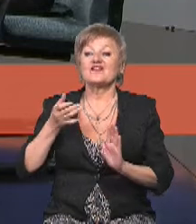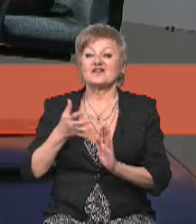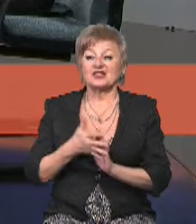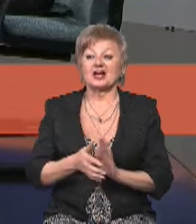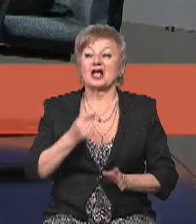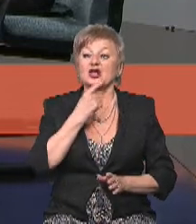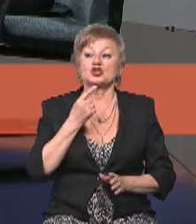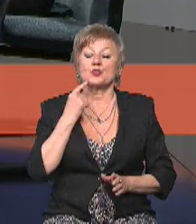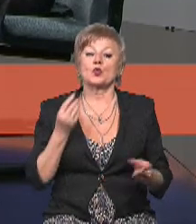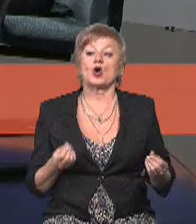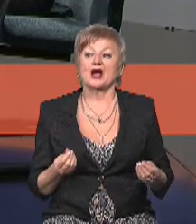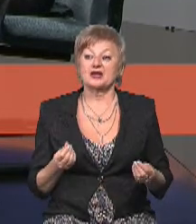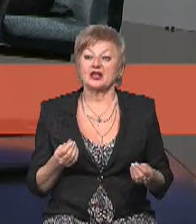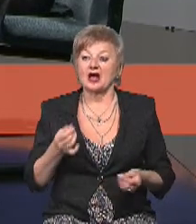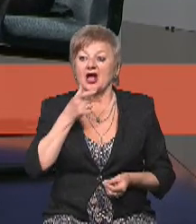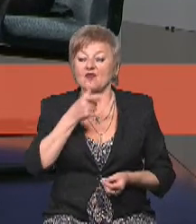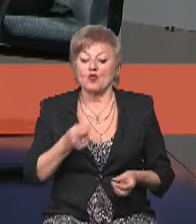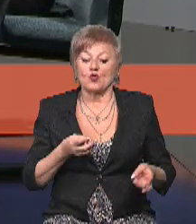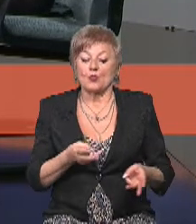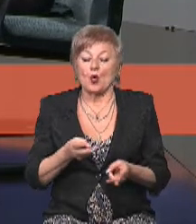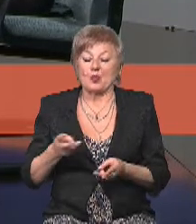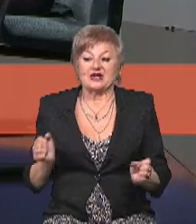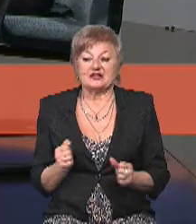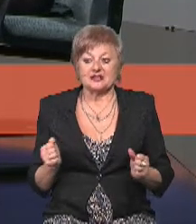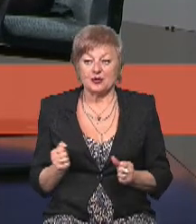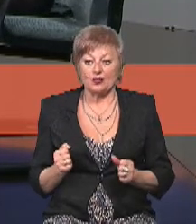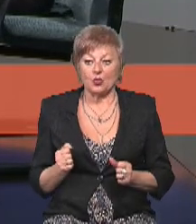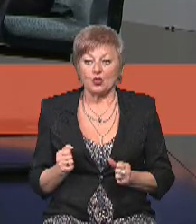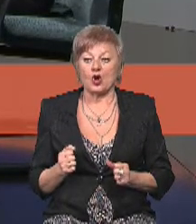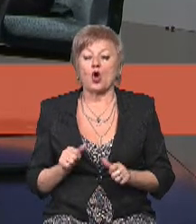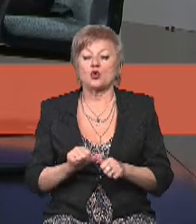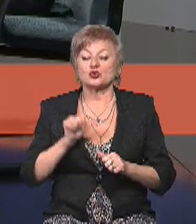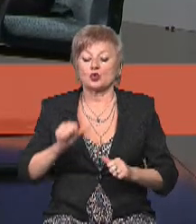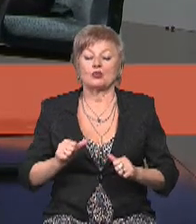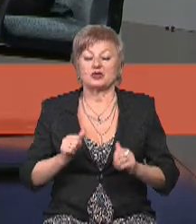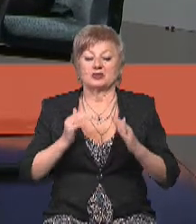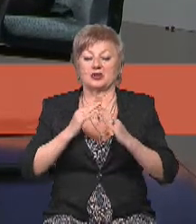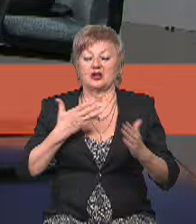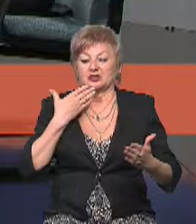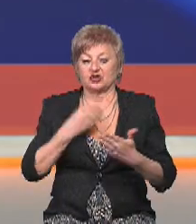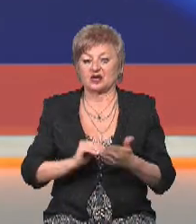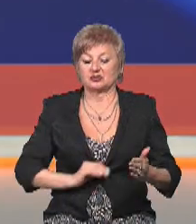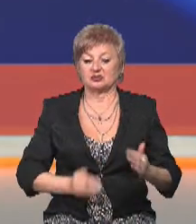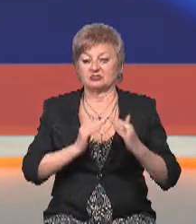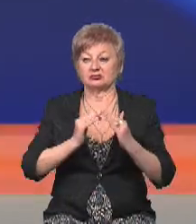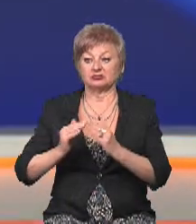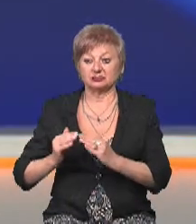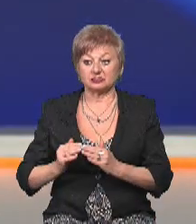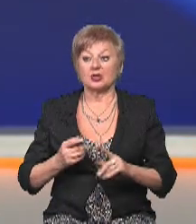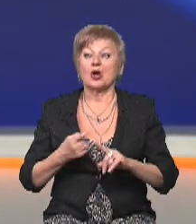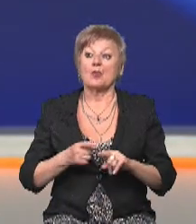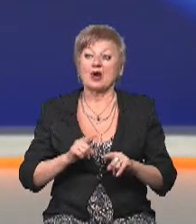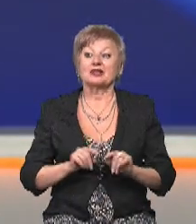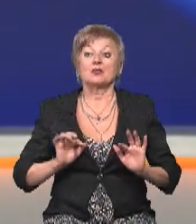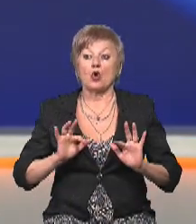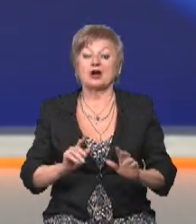витрачають багато грошей під час опалювального сезону, особливо мешканці приватного сектору. Тому, звісно, ця акція